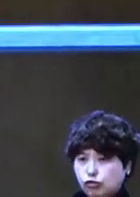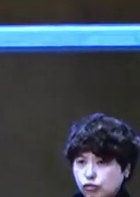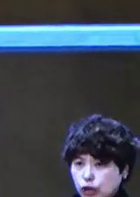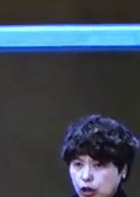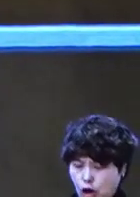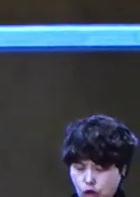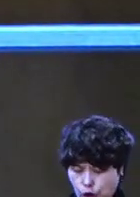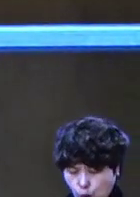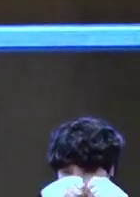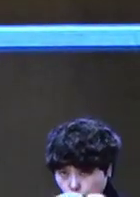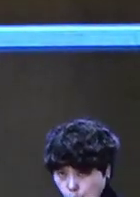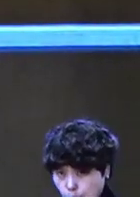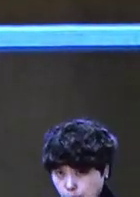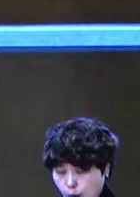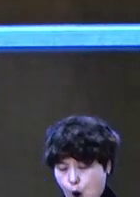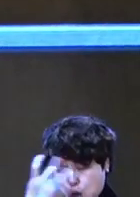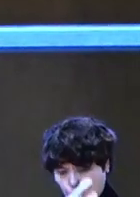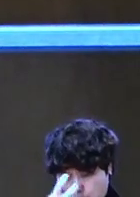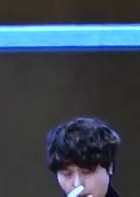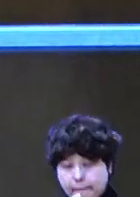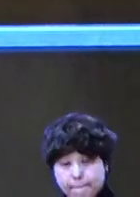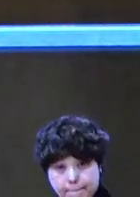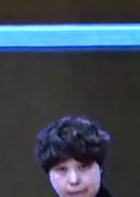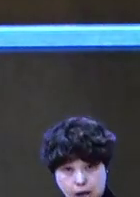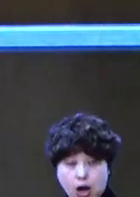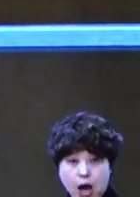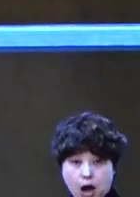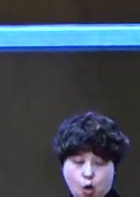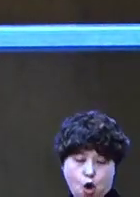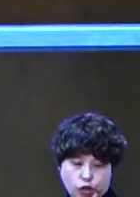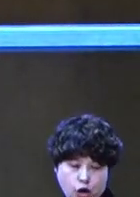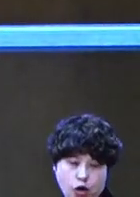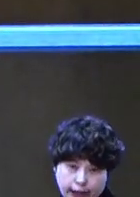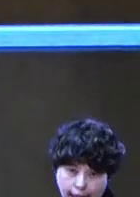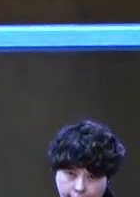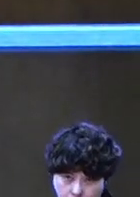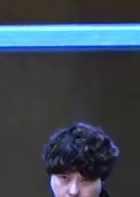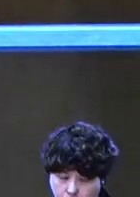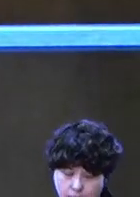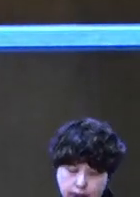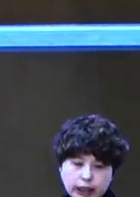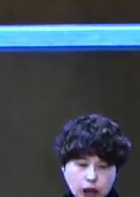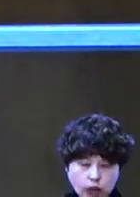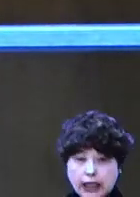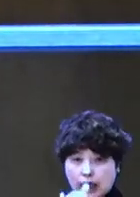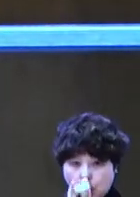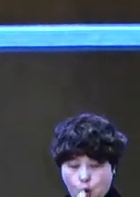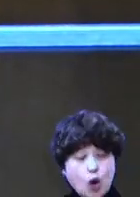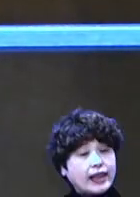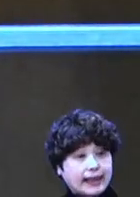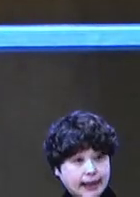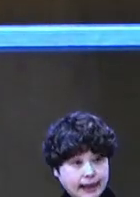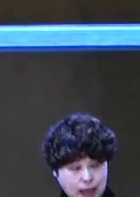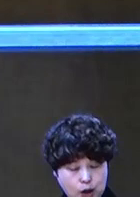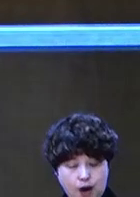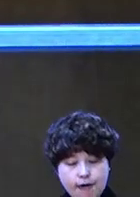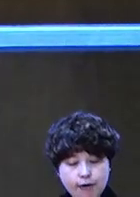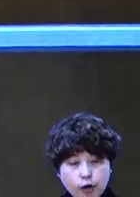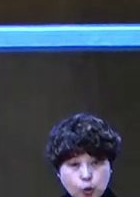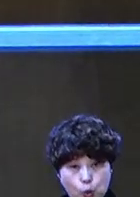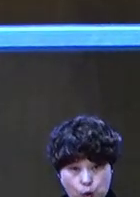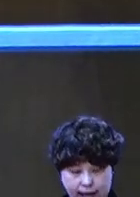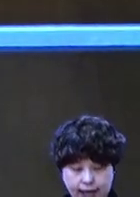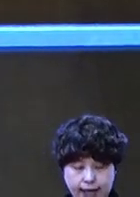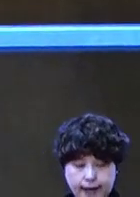촘촘한 골목만을 마련하고자 연령대별 고름 정책을 제안함으로써 따뜻한 동행의 길을